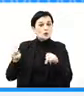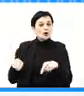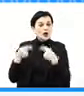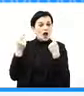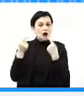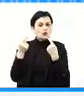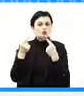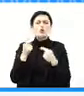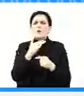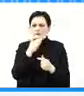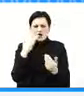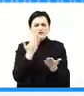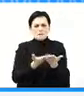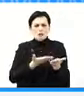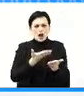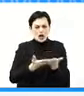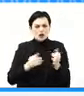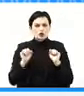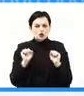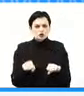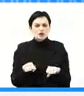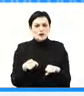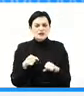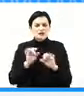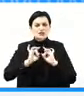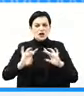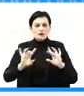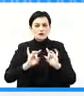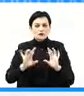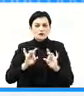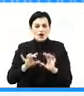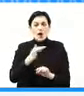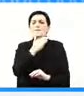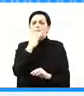და არაერთი მაგალითი შეგვიძლია მოვიყვანოთ,